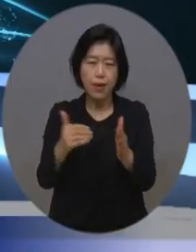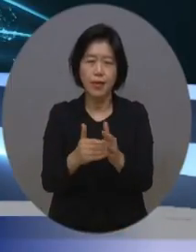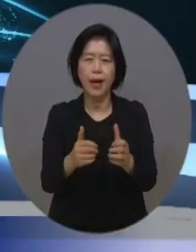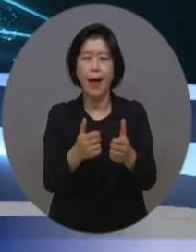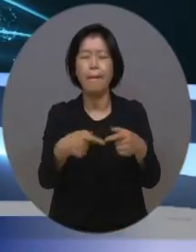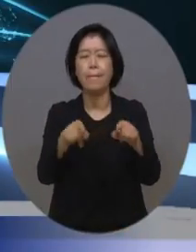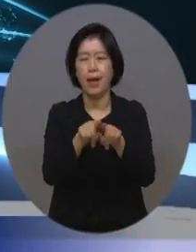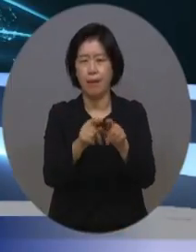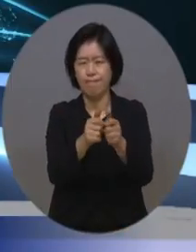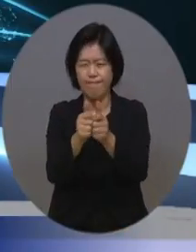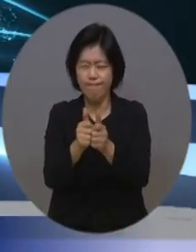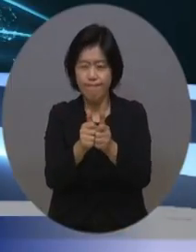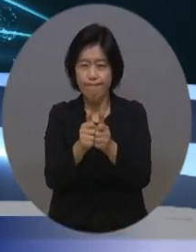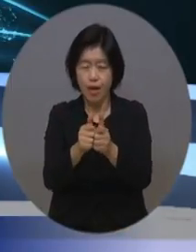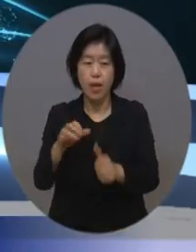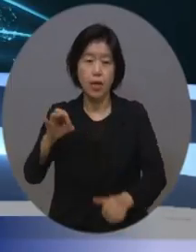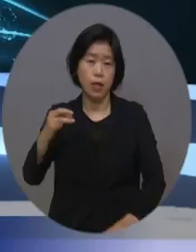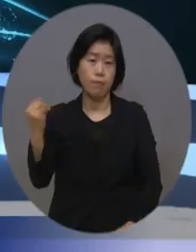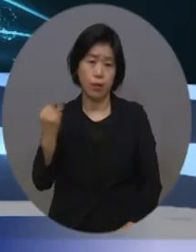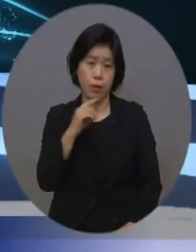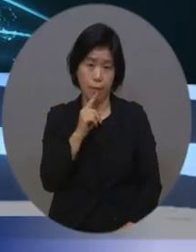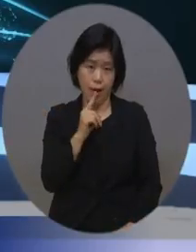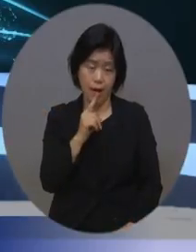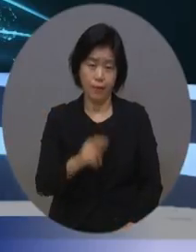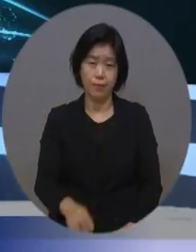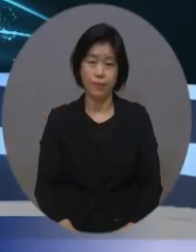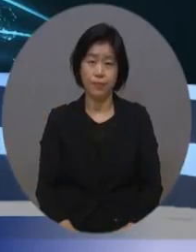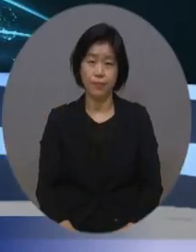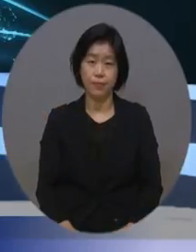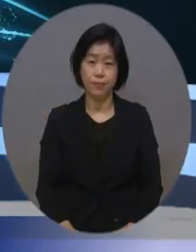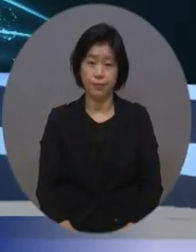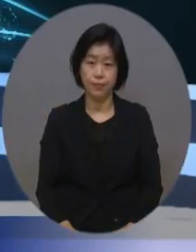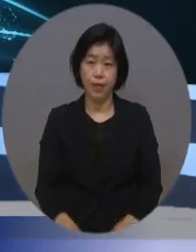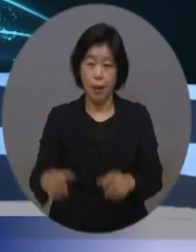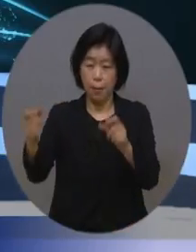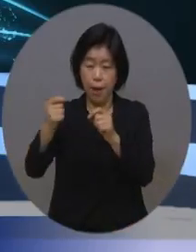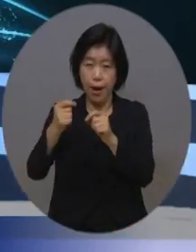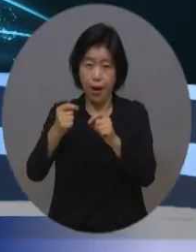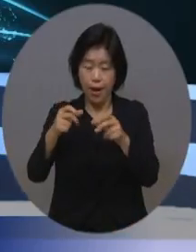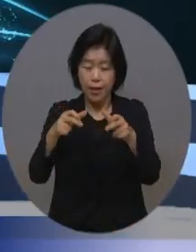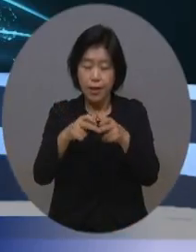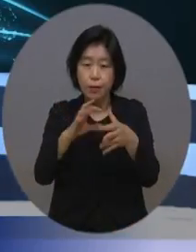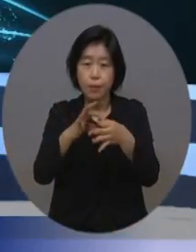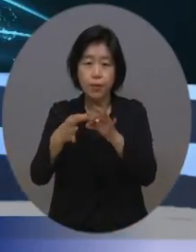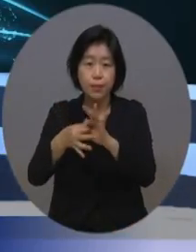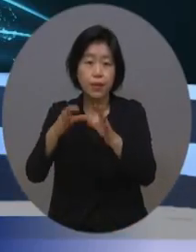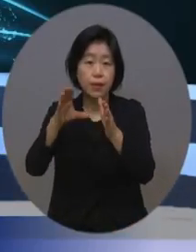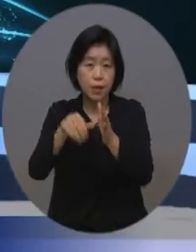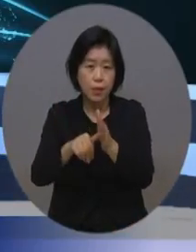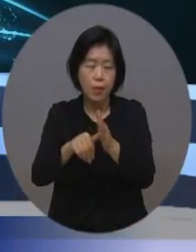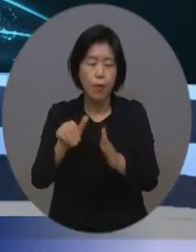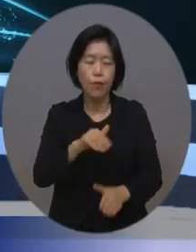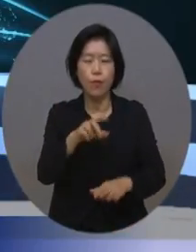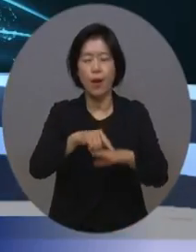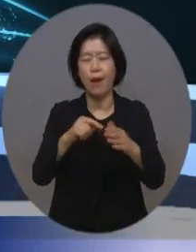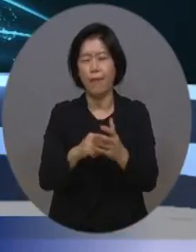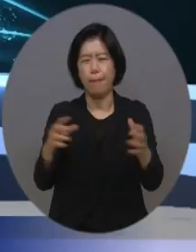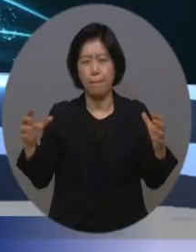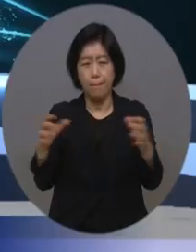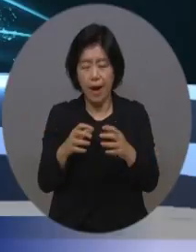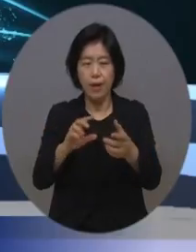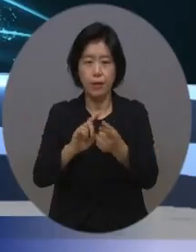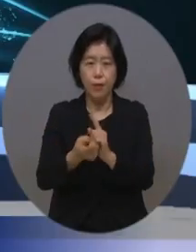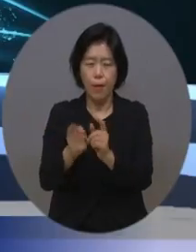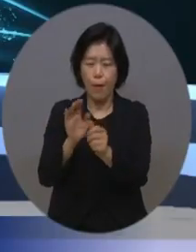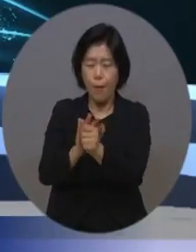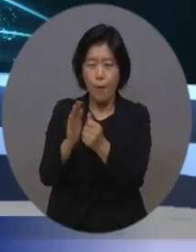선수의 말처럼 하나되어 함께 했기 때문인데요 다가오는 패럴림픽 에서도 모두 한 마음으로 서로 아낌없이